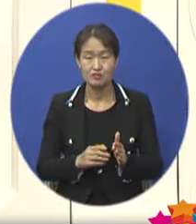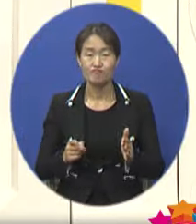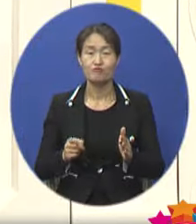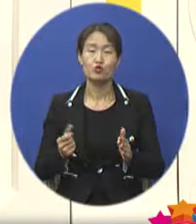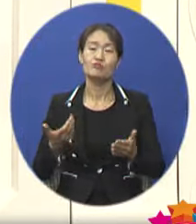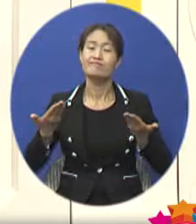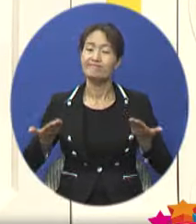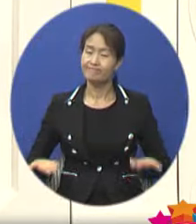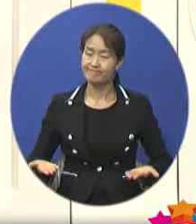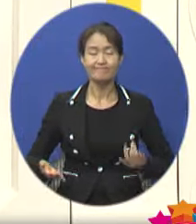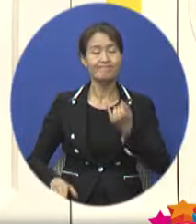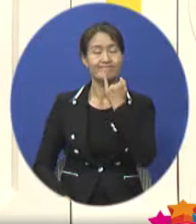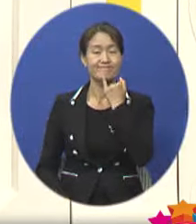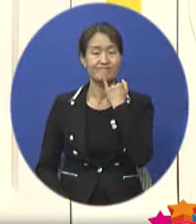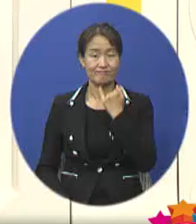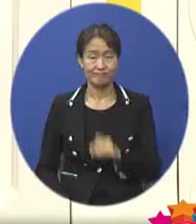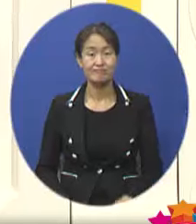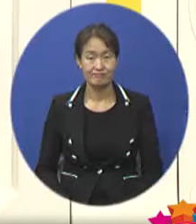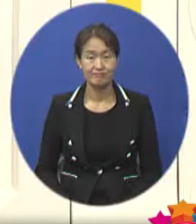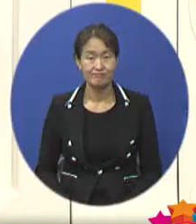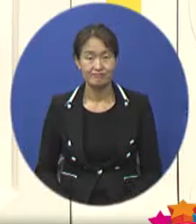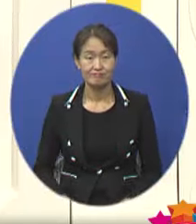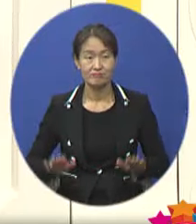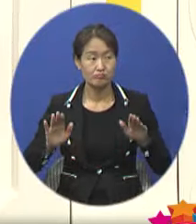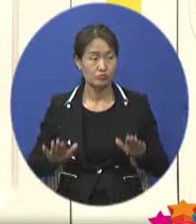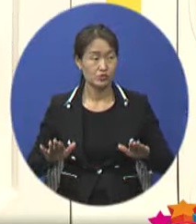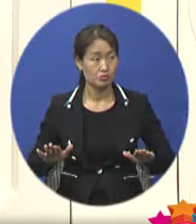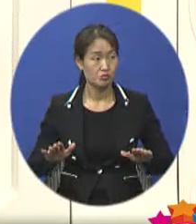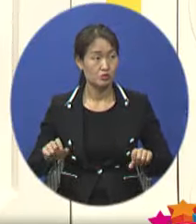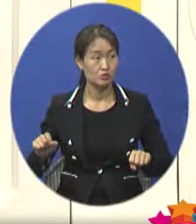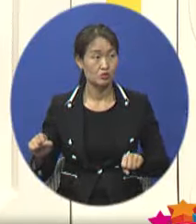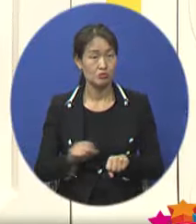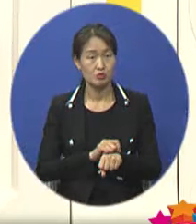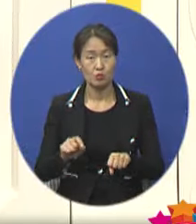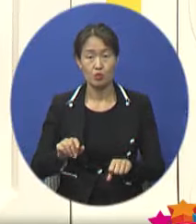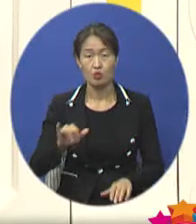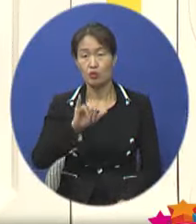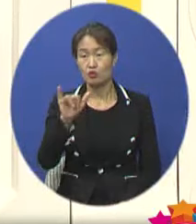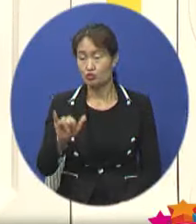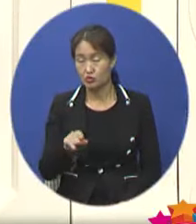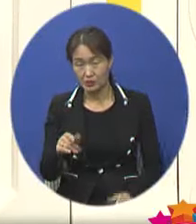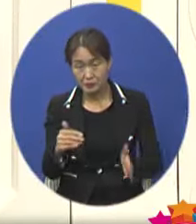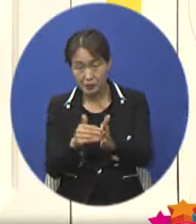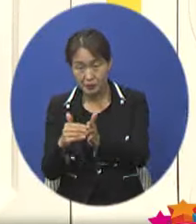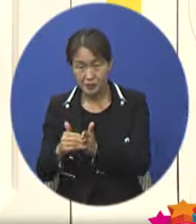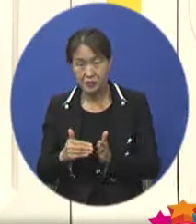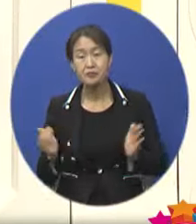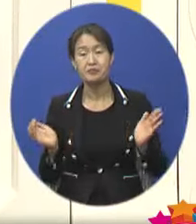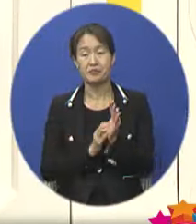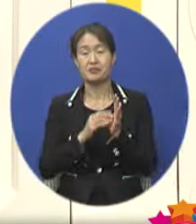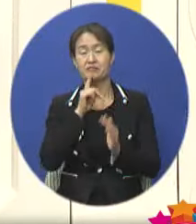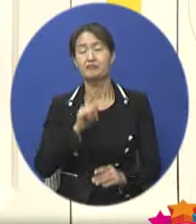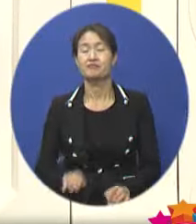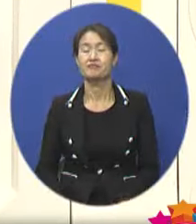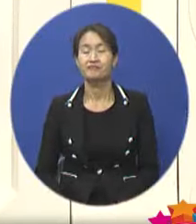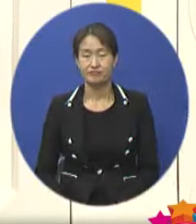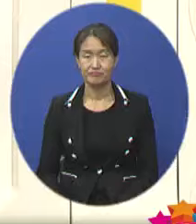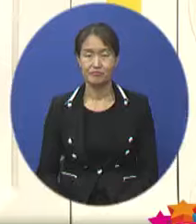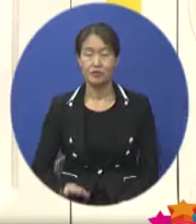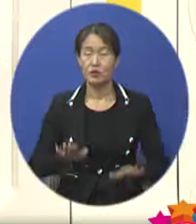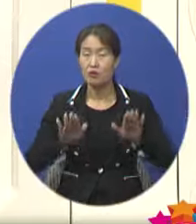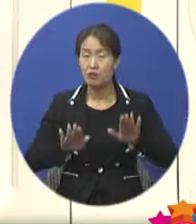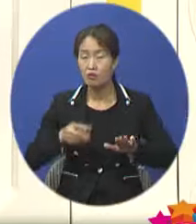한가해요. 아, 한가한가요? 예, 지금 거의 막 너무 농무야 끝났어요. 끝났어요. 예. 그